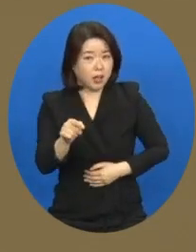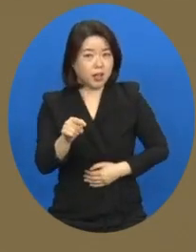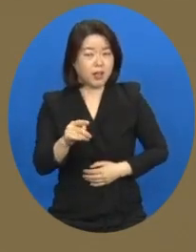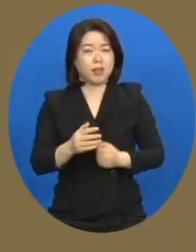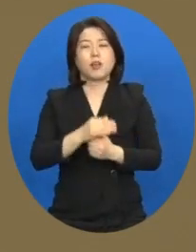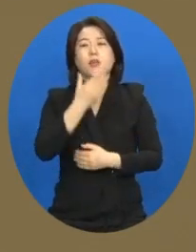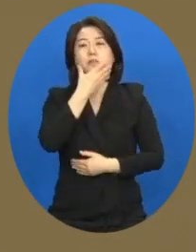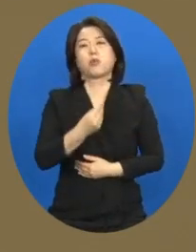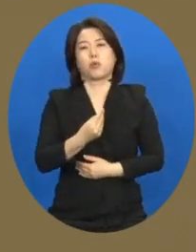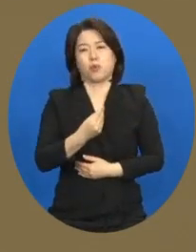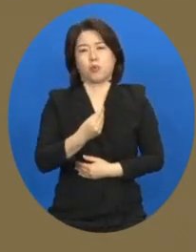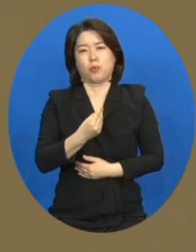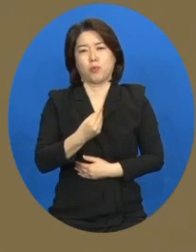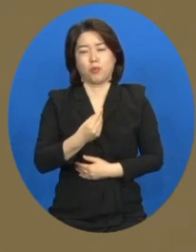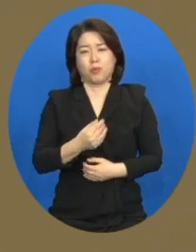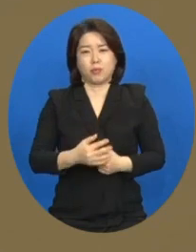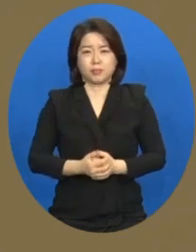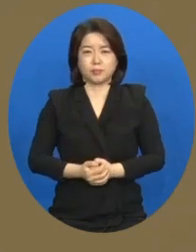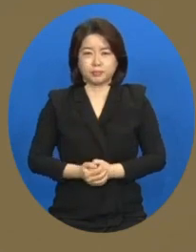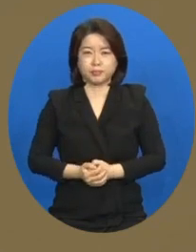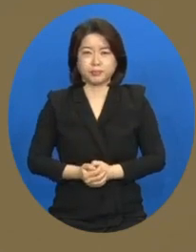그게 복이잖아요.